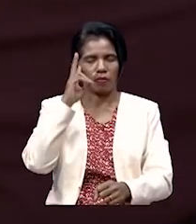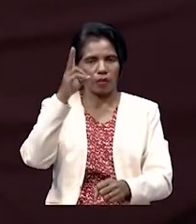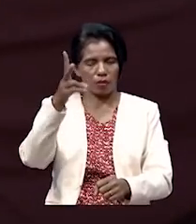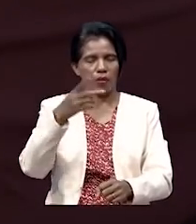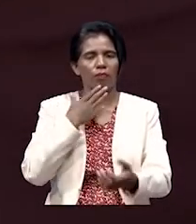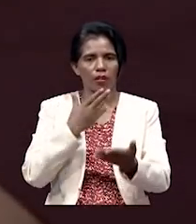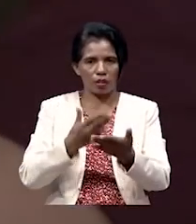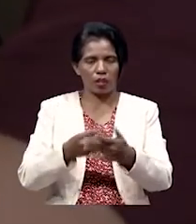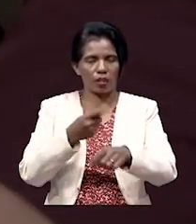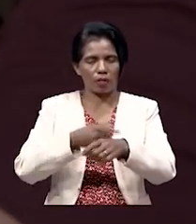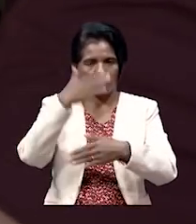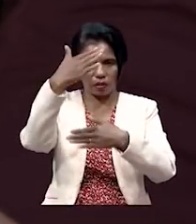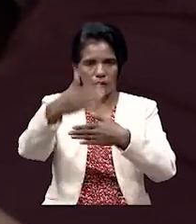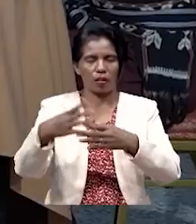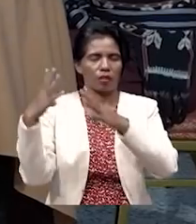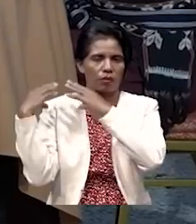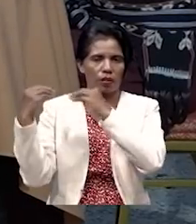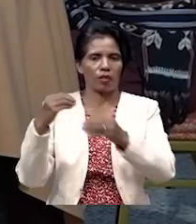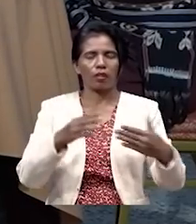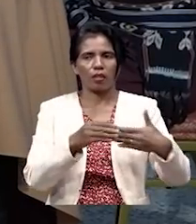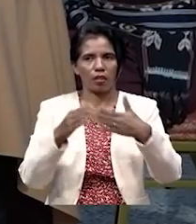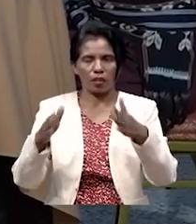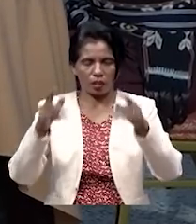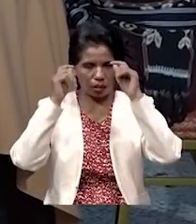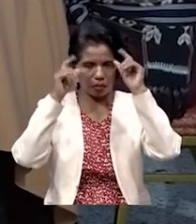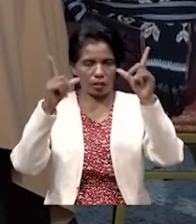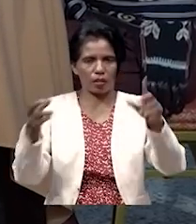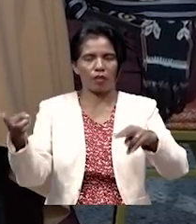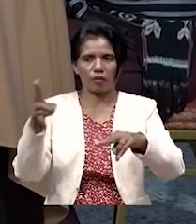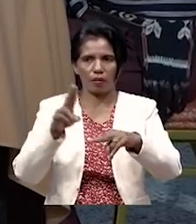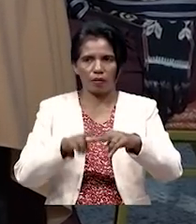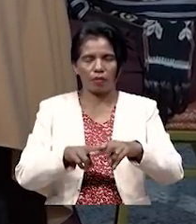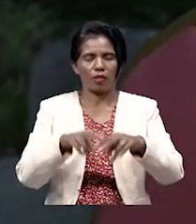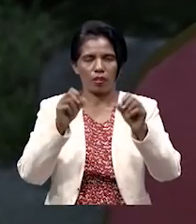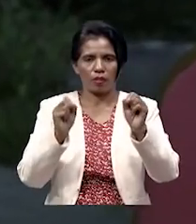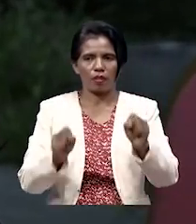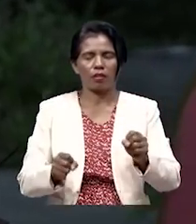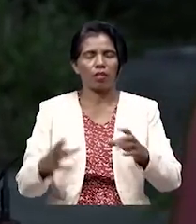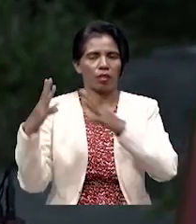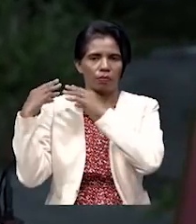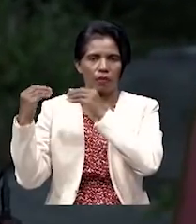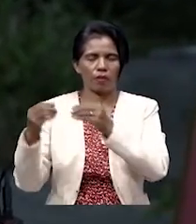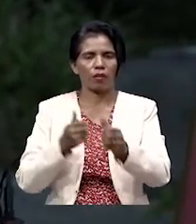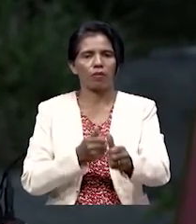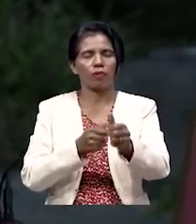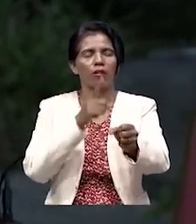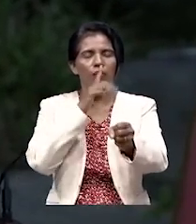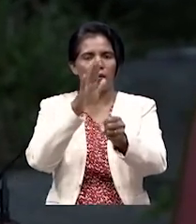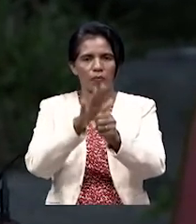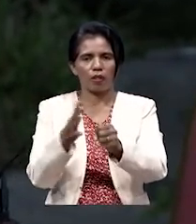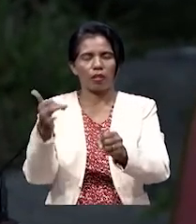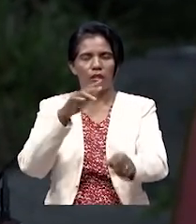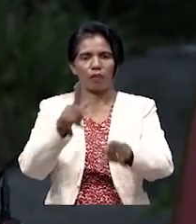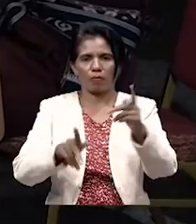hone conhecimento na esperança tinambara que lidera Timor-Leste, aumenta tang ne kilat musan ka esperança atu cumpri ne promesa sira ba